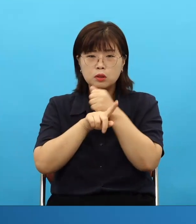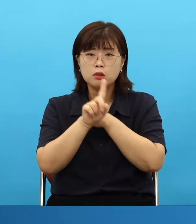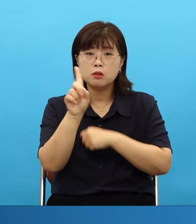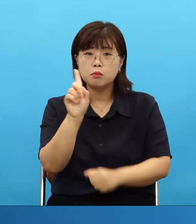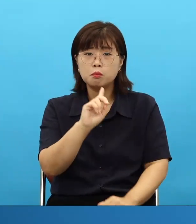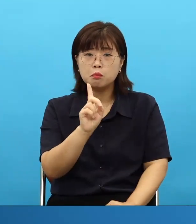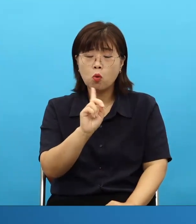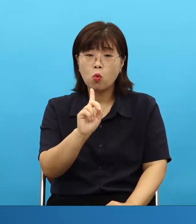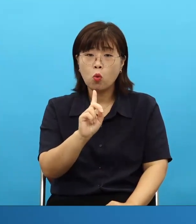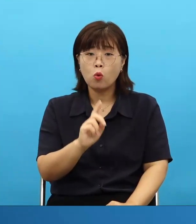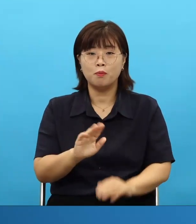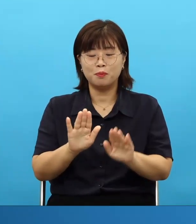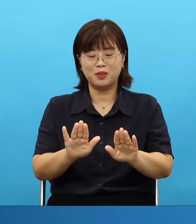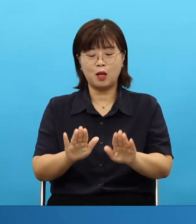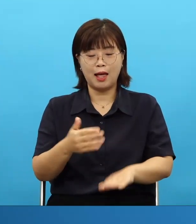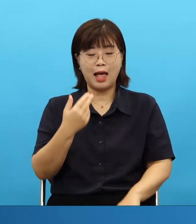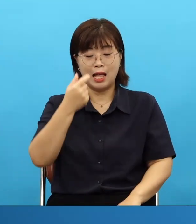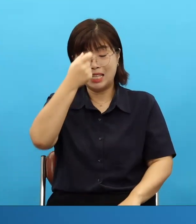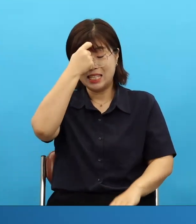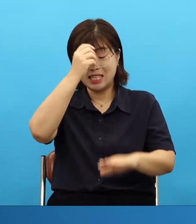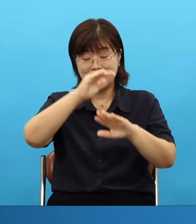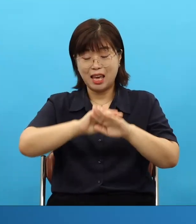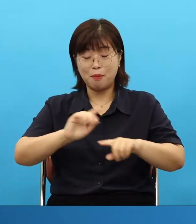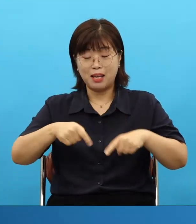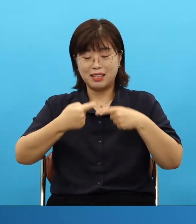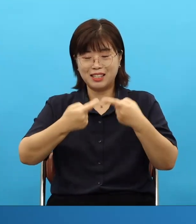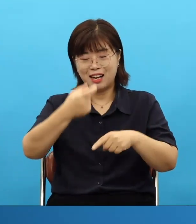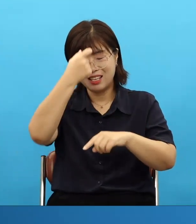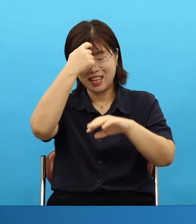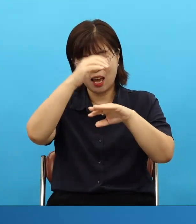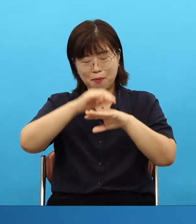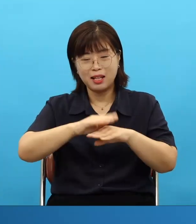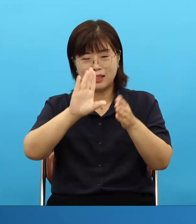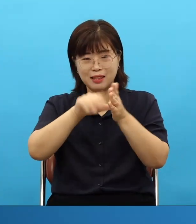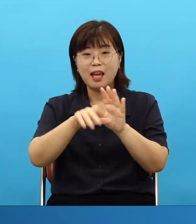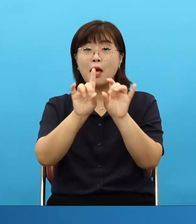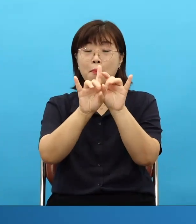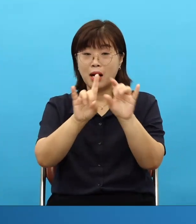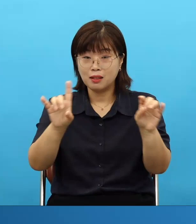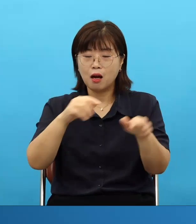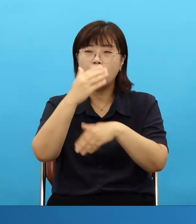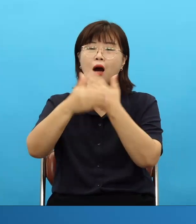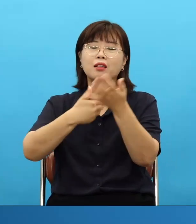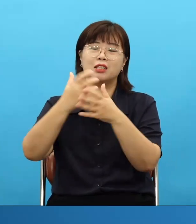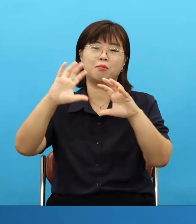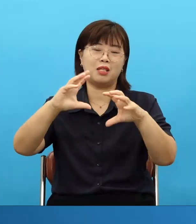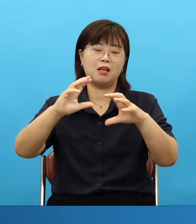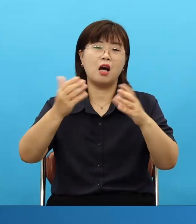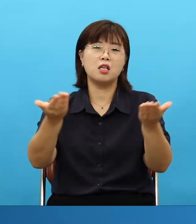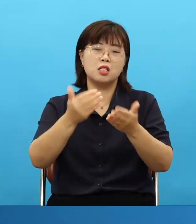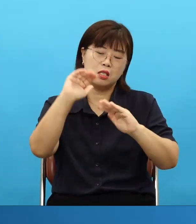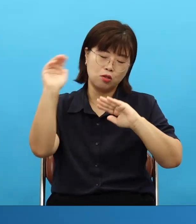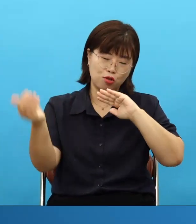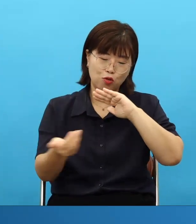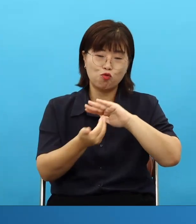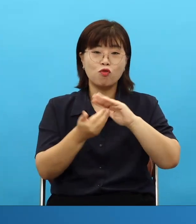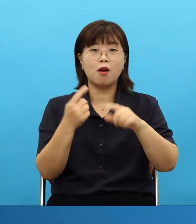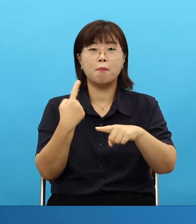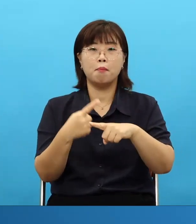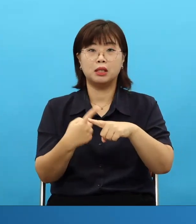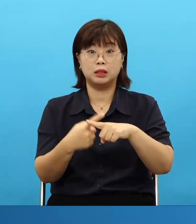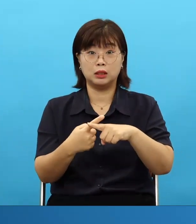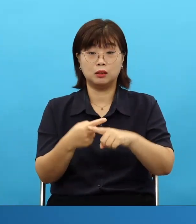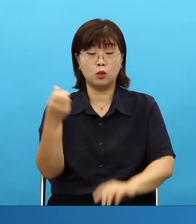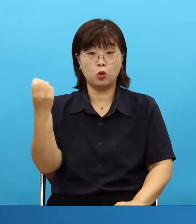여러분이 예배할 때마다 이루어지는 겁니다. And what does this mean that God's kingdom is established? Every single time you give worship, even today, God's kingdom is being built and 기도할